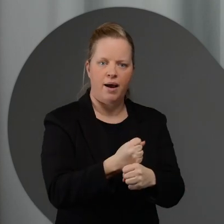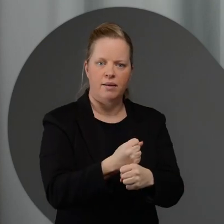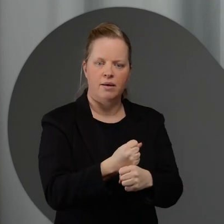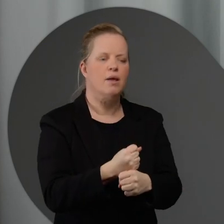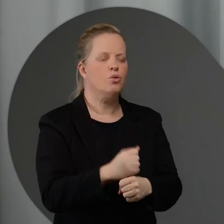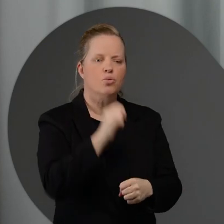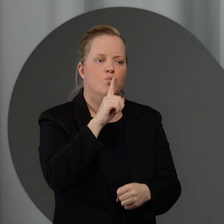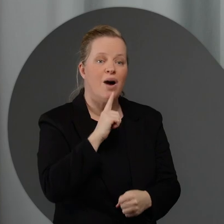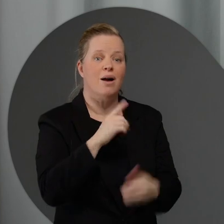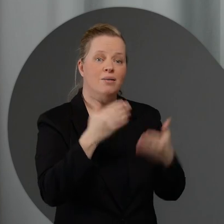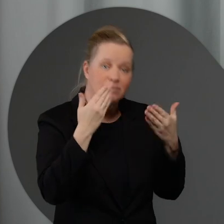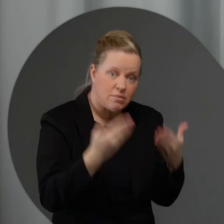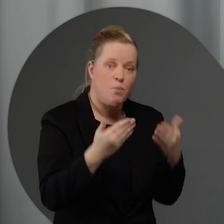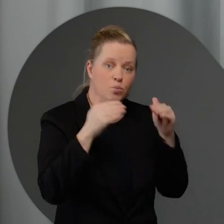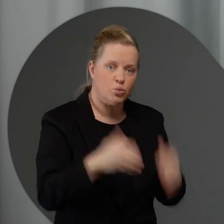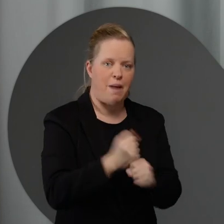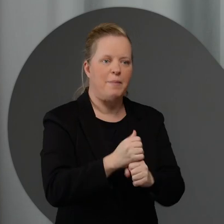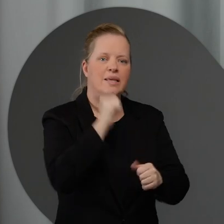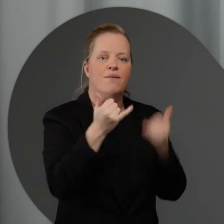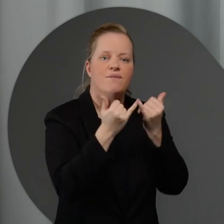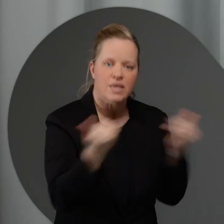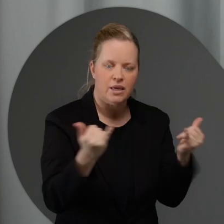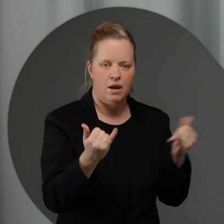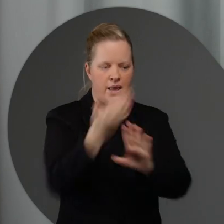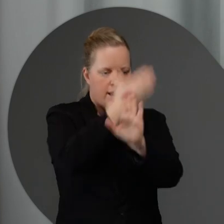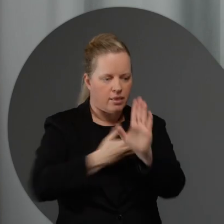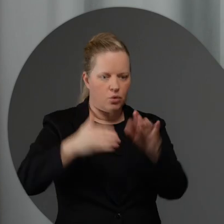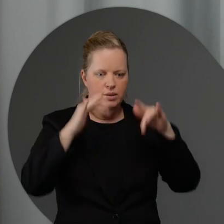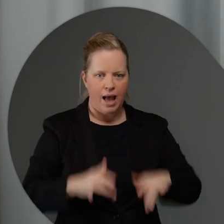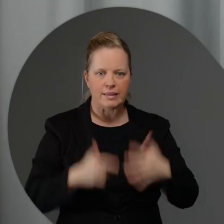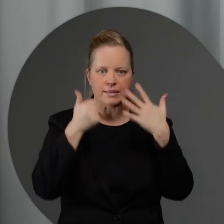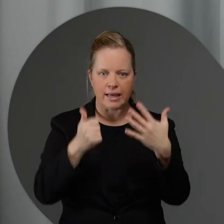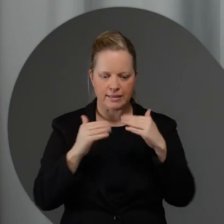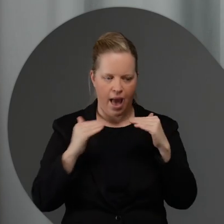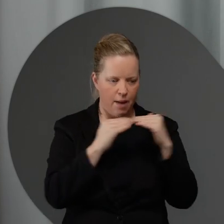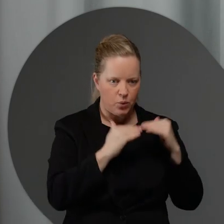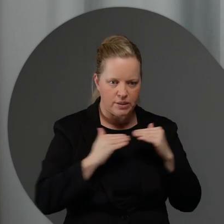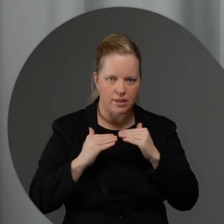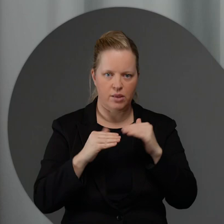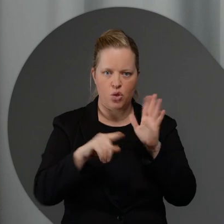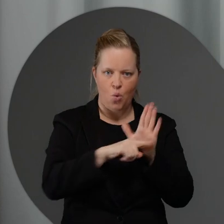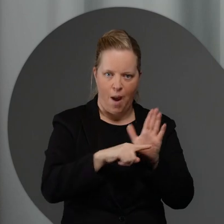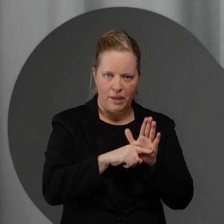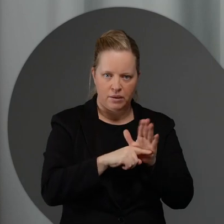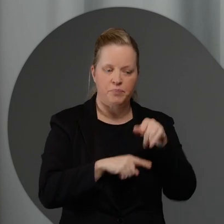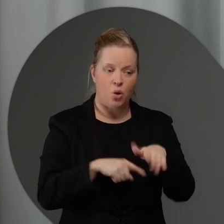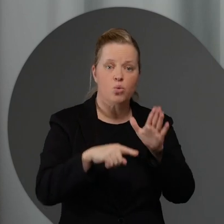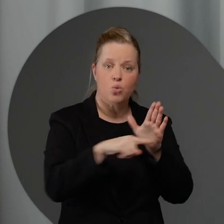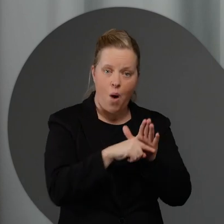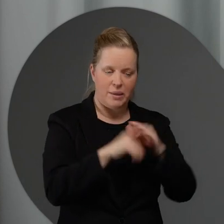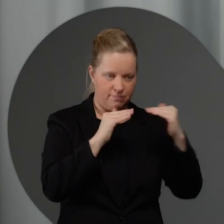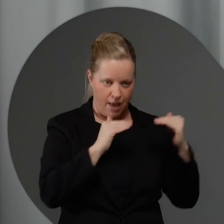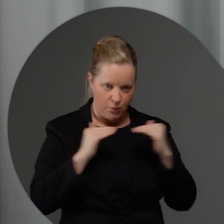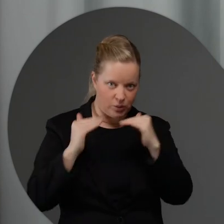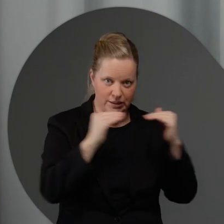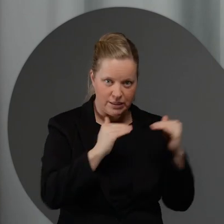zu tun ist, sondern nur, dass es zu tun ist. Und im Hintergrund haben wir 6 sogenannte harmonisierte Normen.